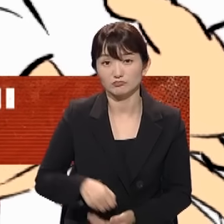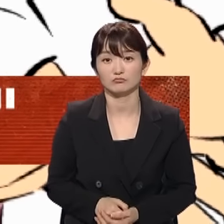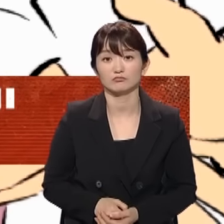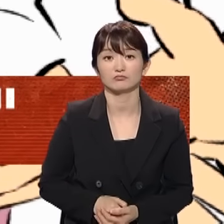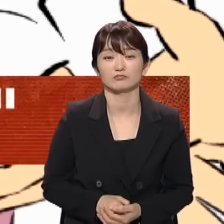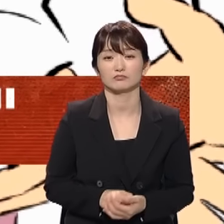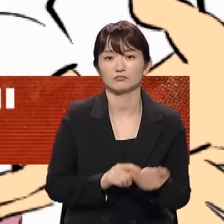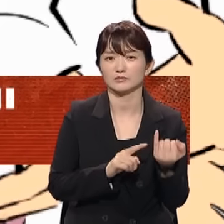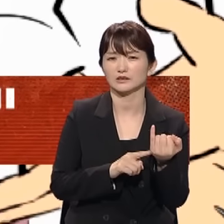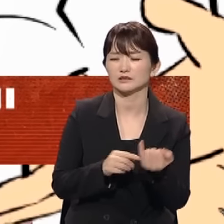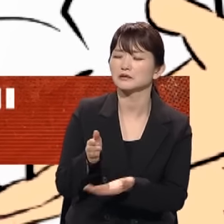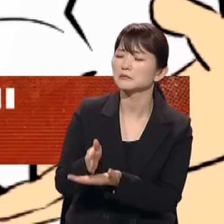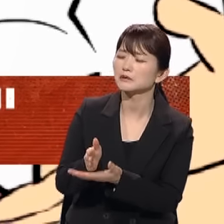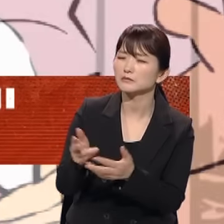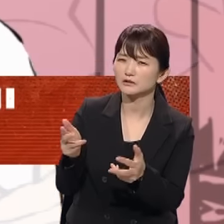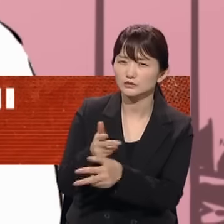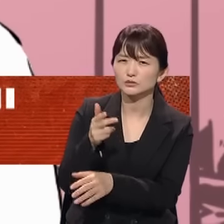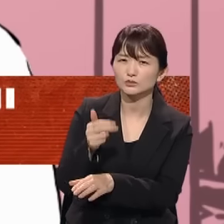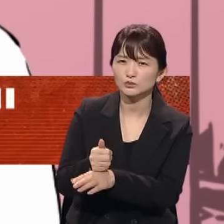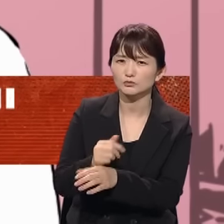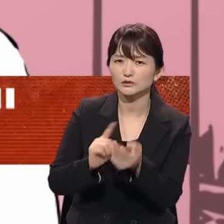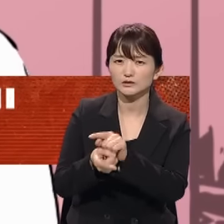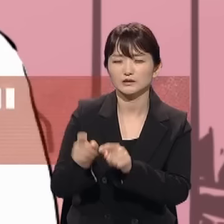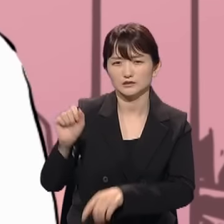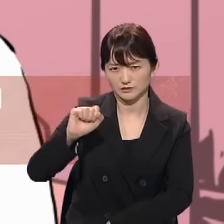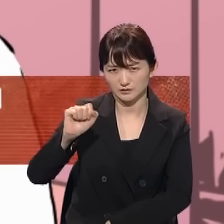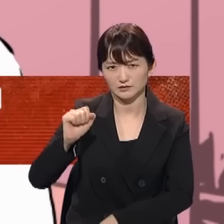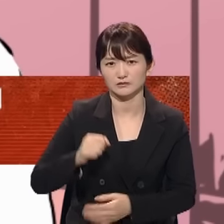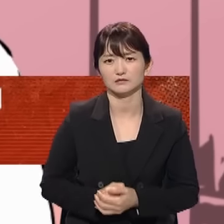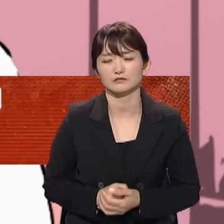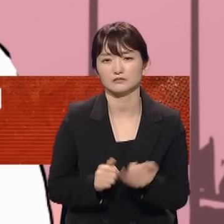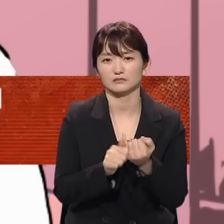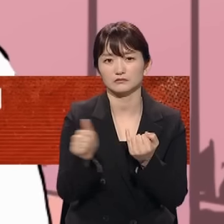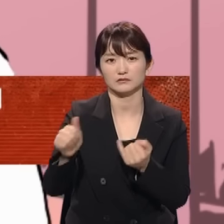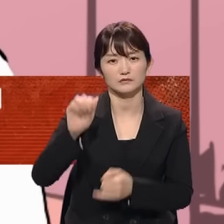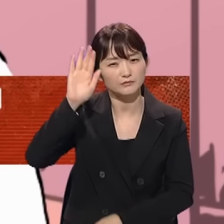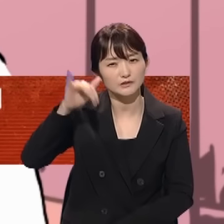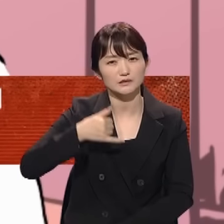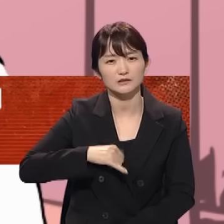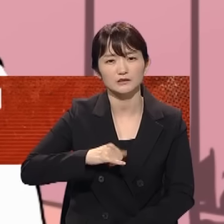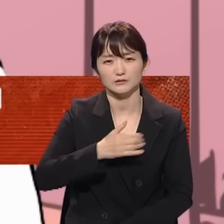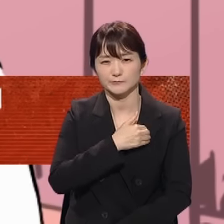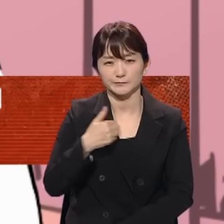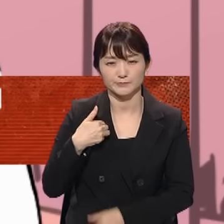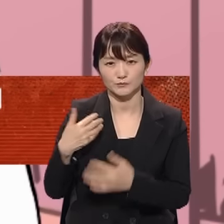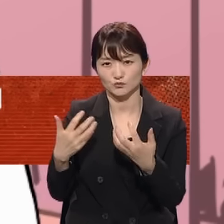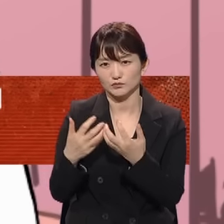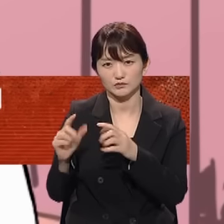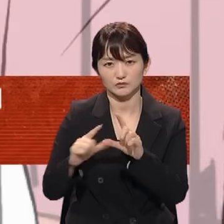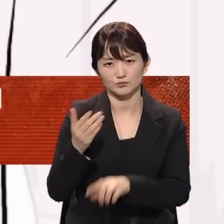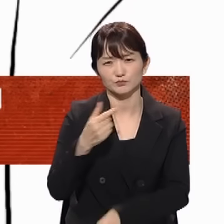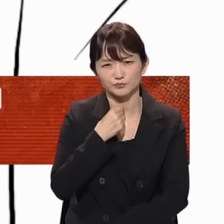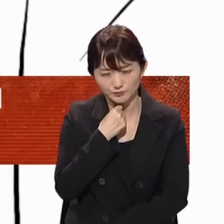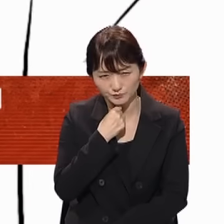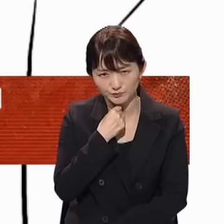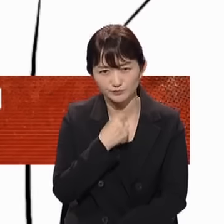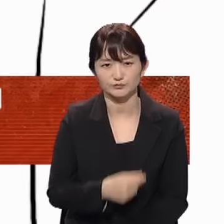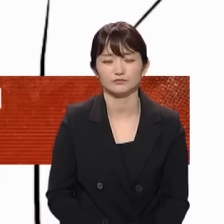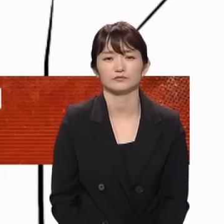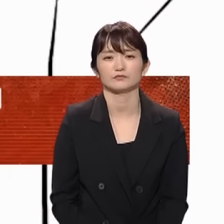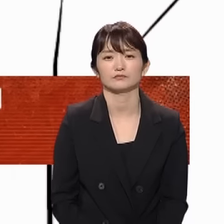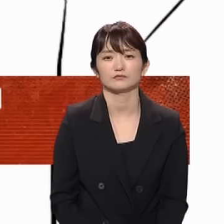제보자가 말렸지만 주말에는 여전히 대리기사 일을 했고요. 어허. 남편은 늘 미래 자식에게 풍족한 삶을 주고 싶다라고 말해왔다고